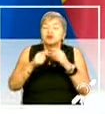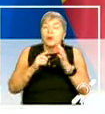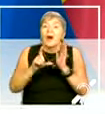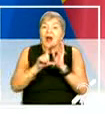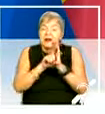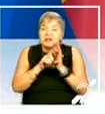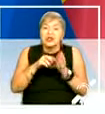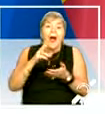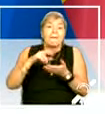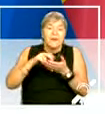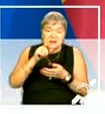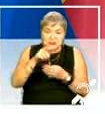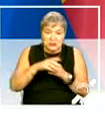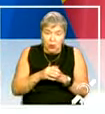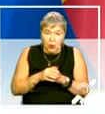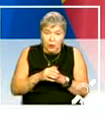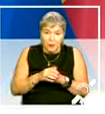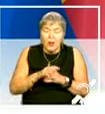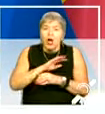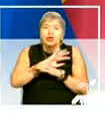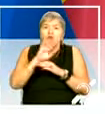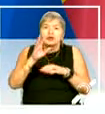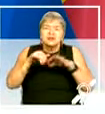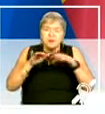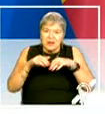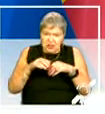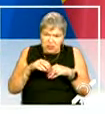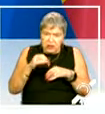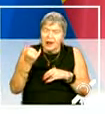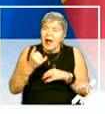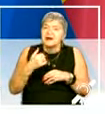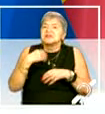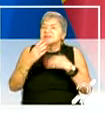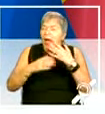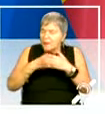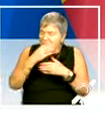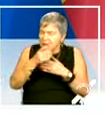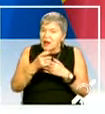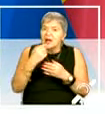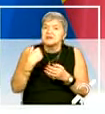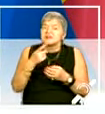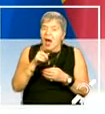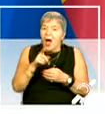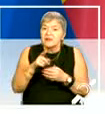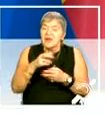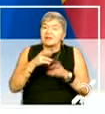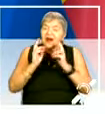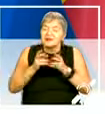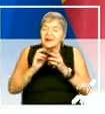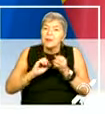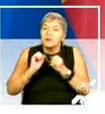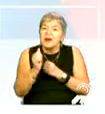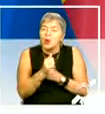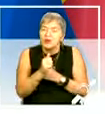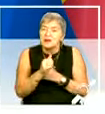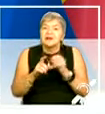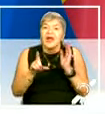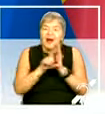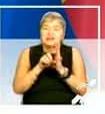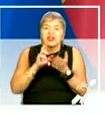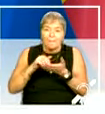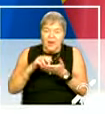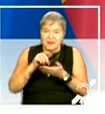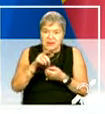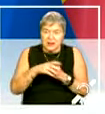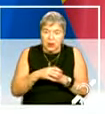apel către toți miniștrii implicați în procesul de avizare să trateze cu prioritate această lege.